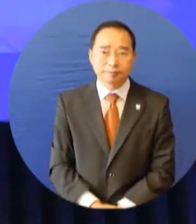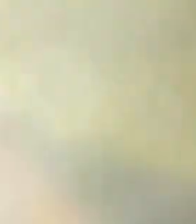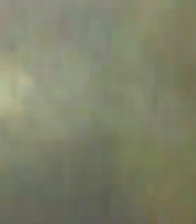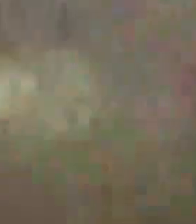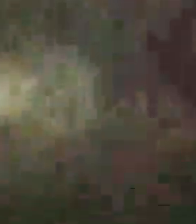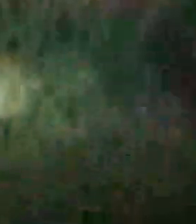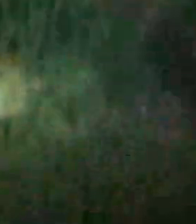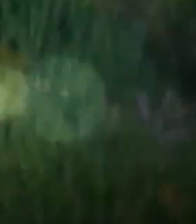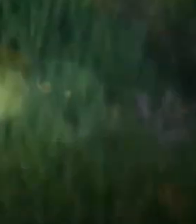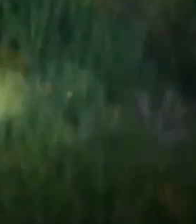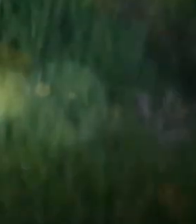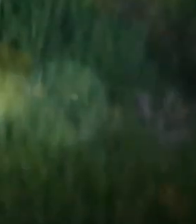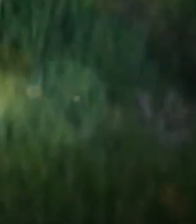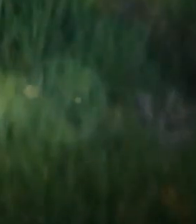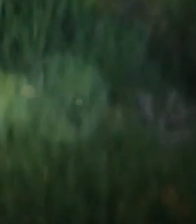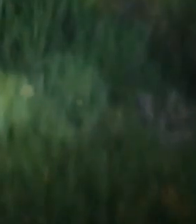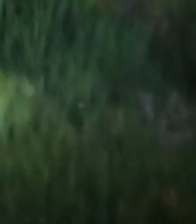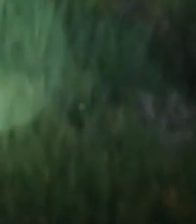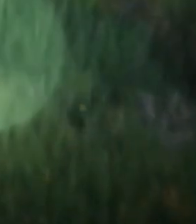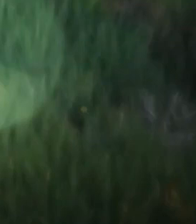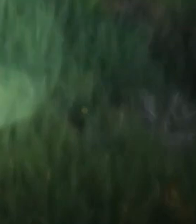다.